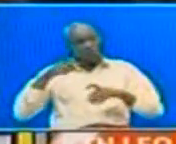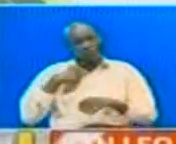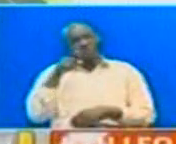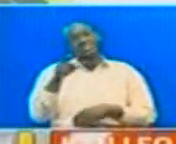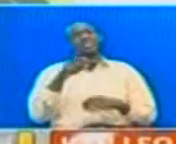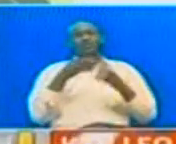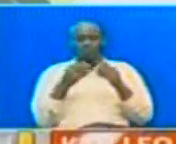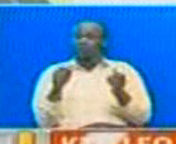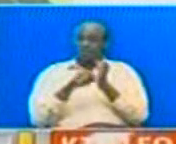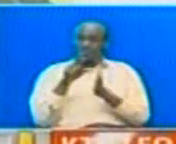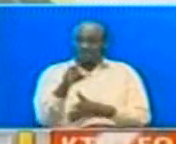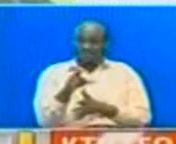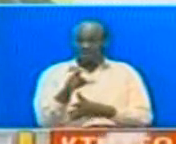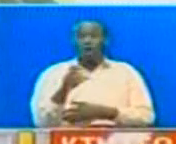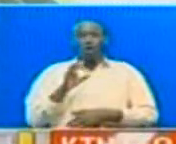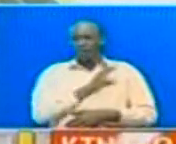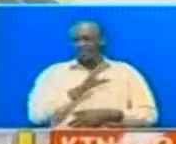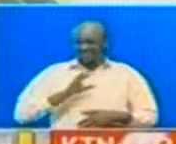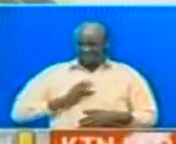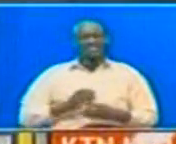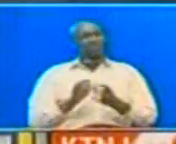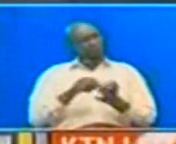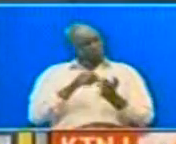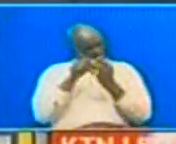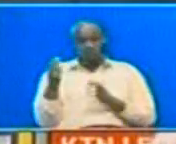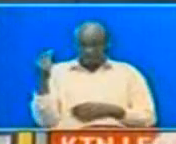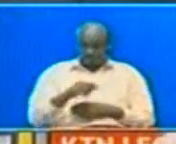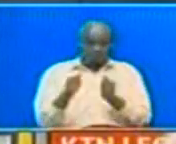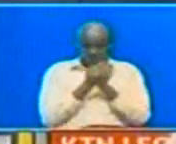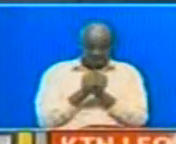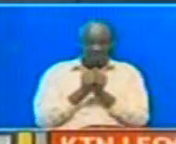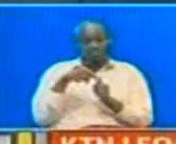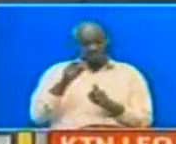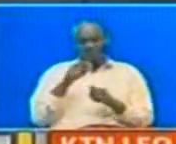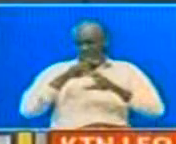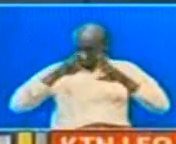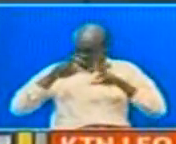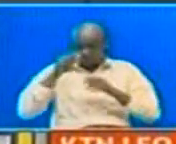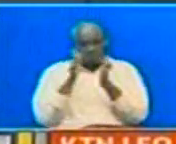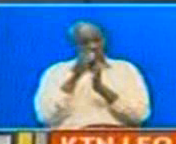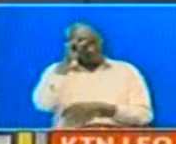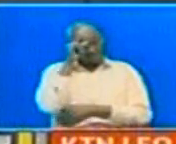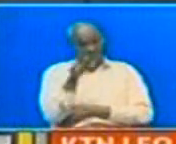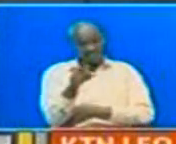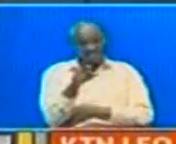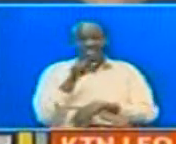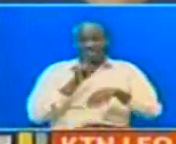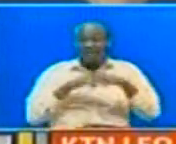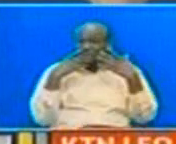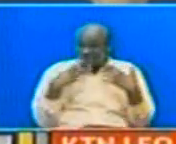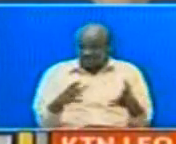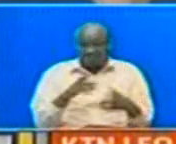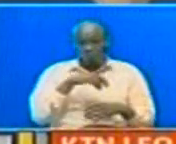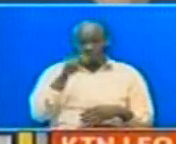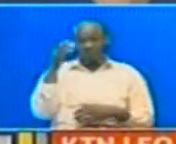Na hii leo kamati maalum iliyohusisha watafiti kutoka pande zote, ima kanisa la Katoliki na serikali, baada ya kupeleka chembe hizo